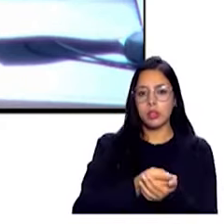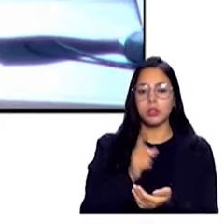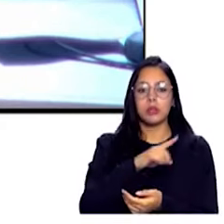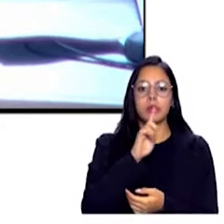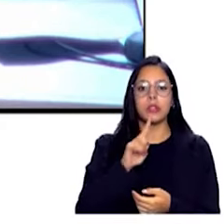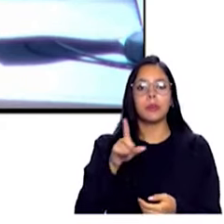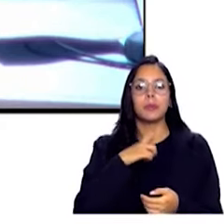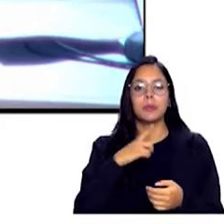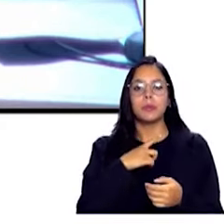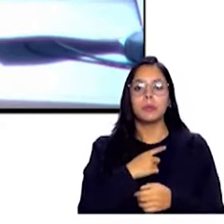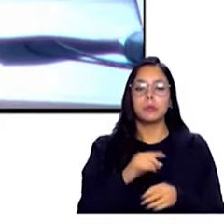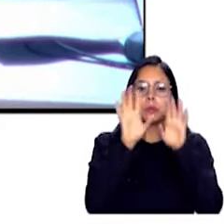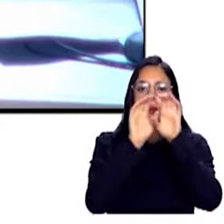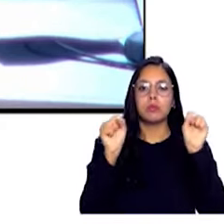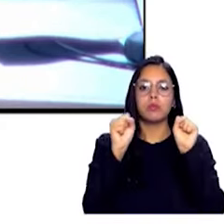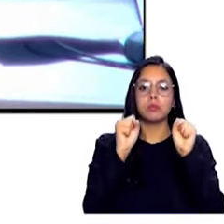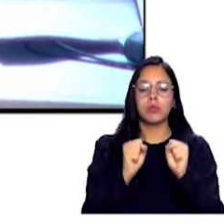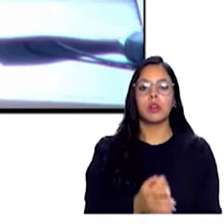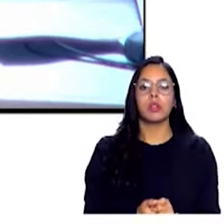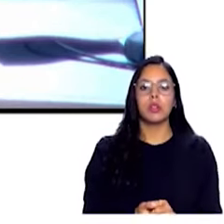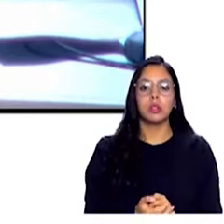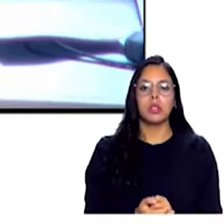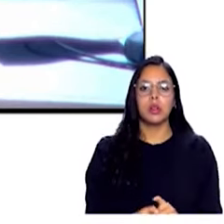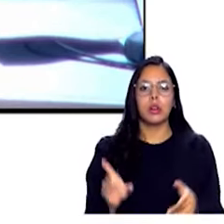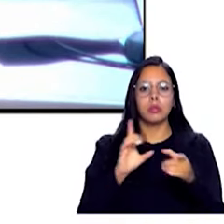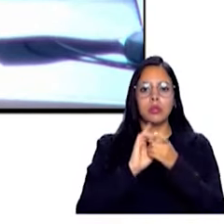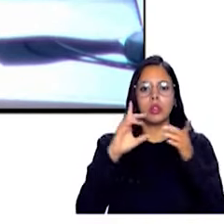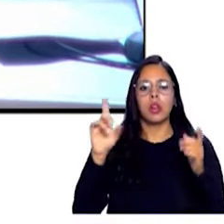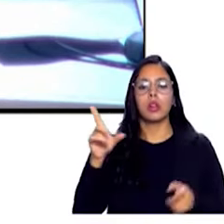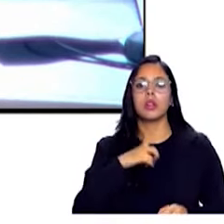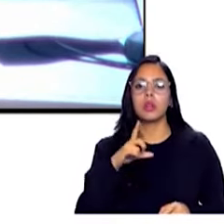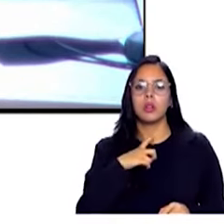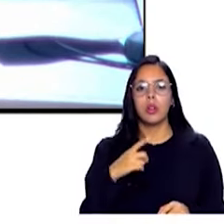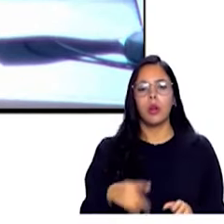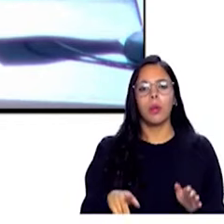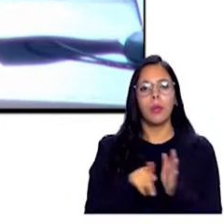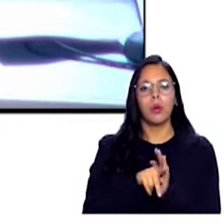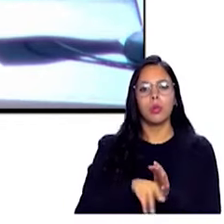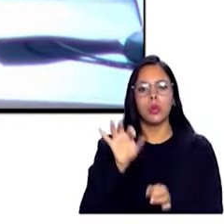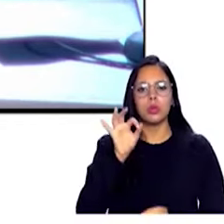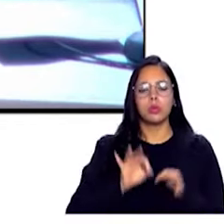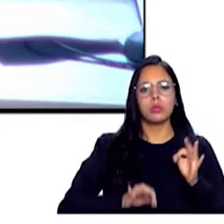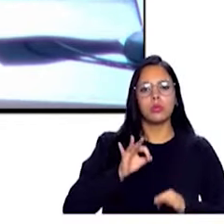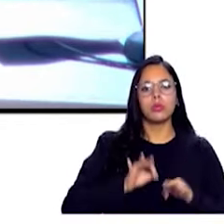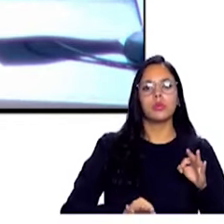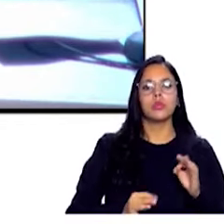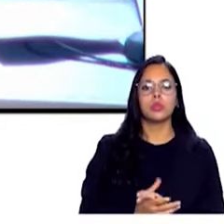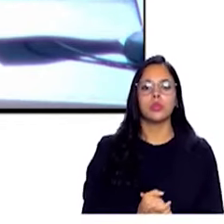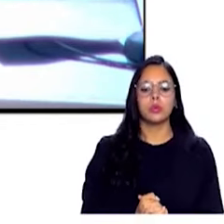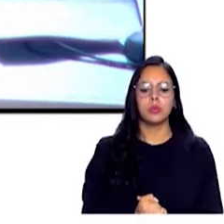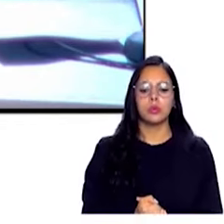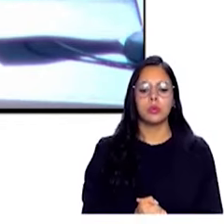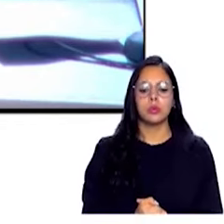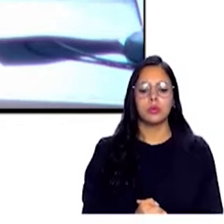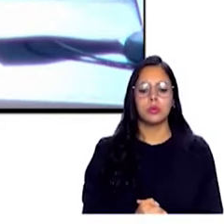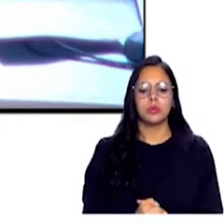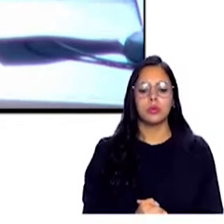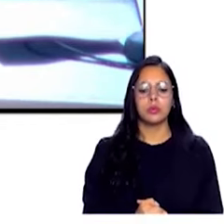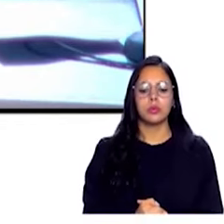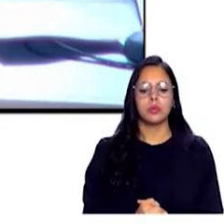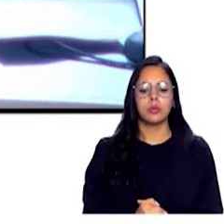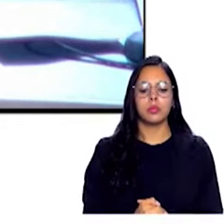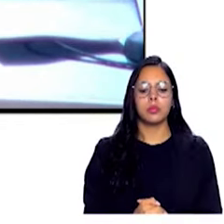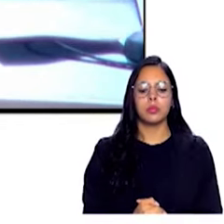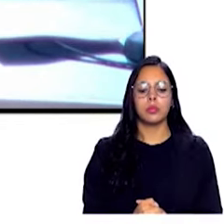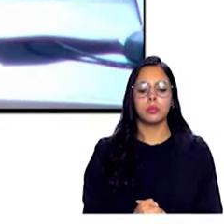Pas juger les affaires qu'il aura à traiter c'est une conception assez Classique mais Il